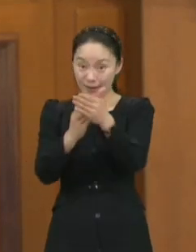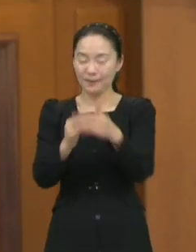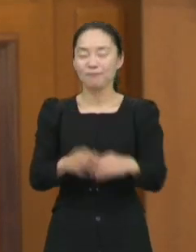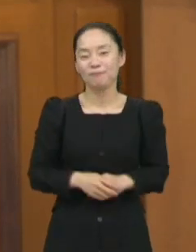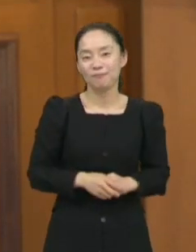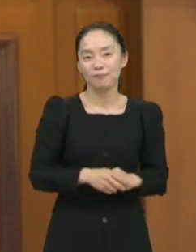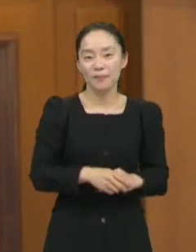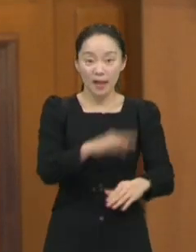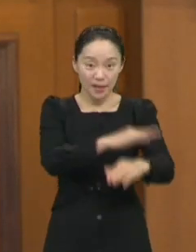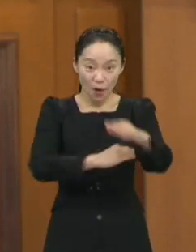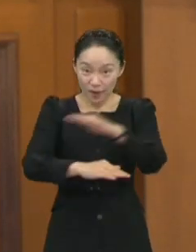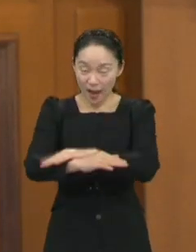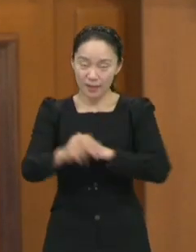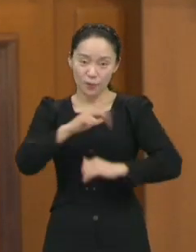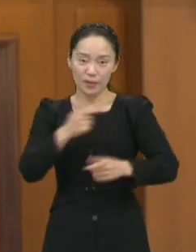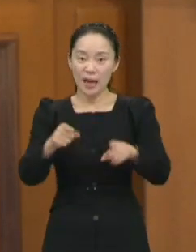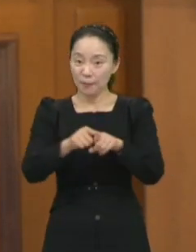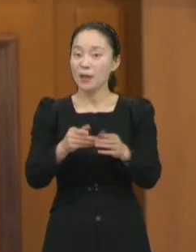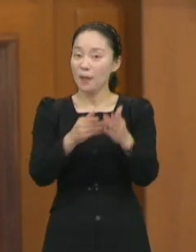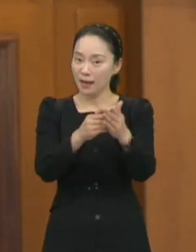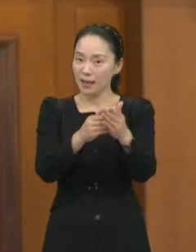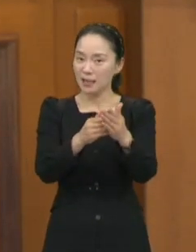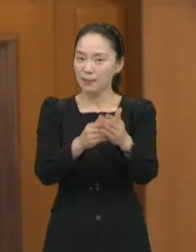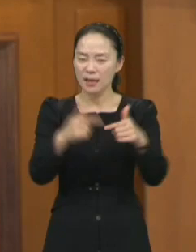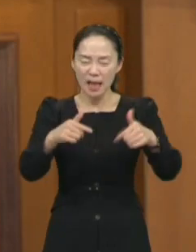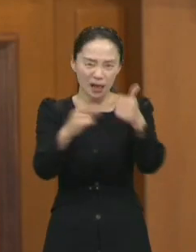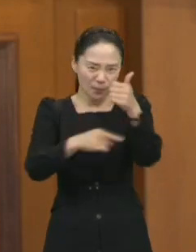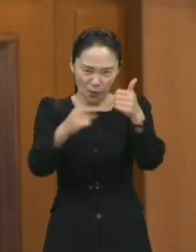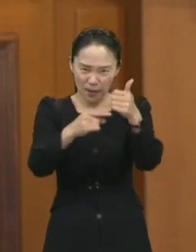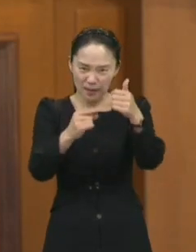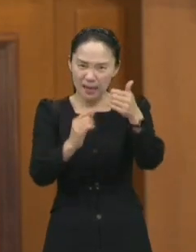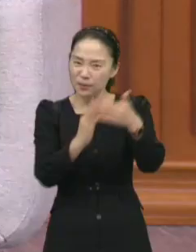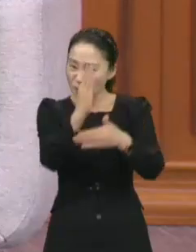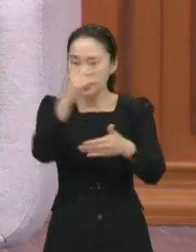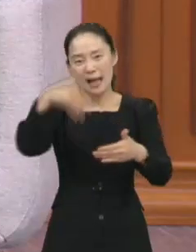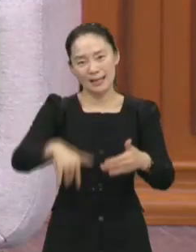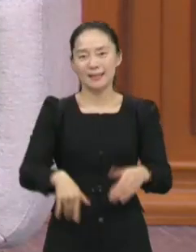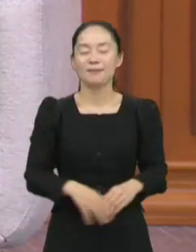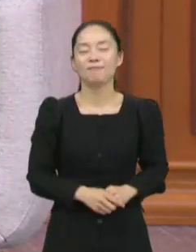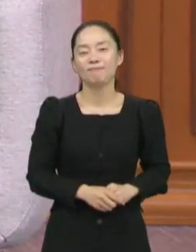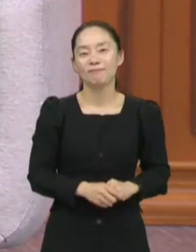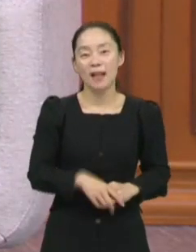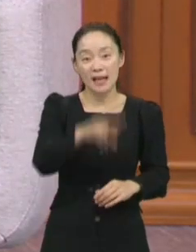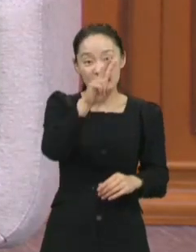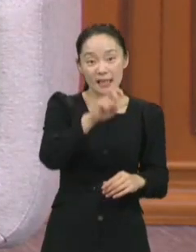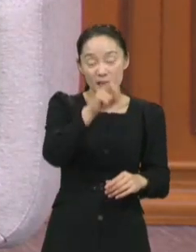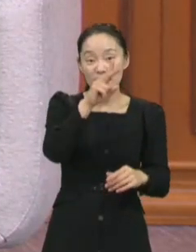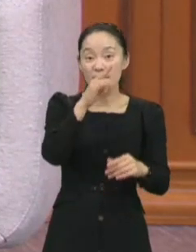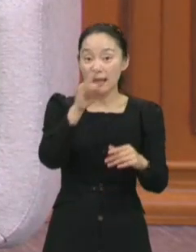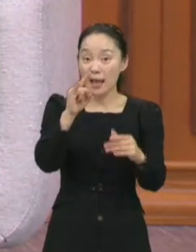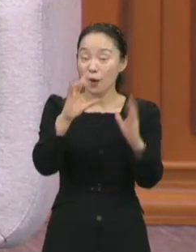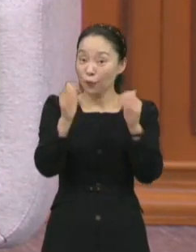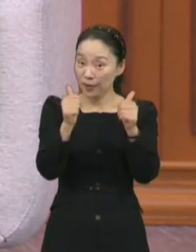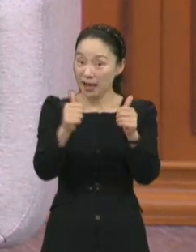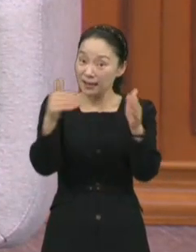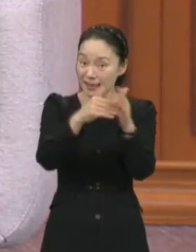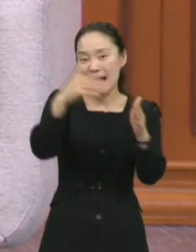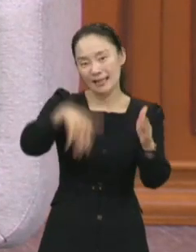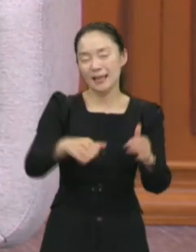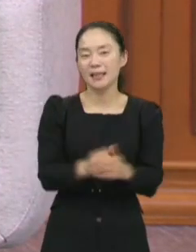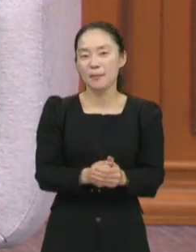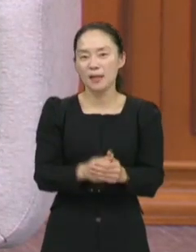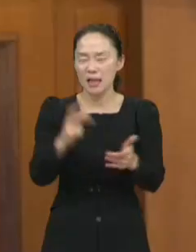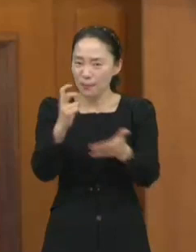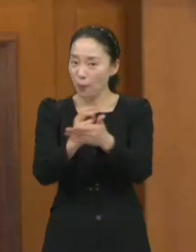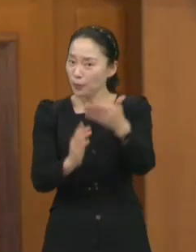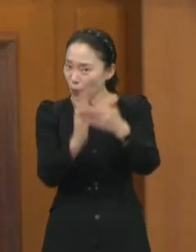여야 의원들이 함께 발휘했지만 상임의 단계를 지금 넘지 못하고 있는데 아직 21대 국회가 끝나지 않았기 때문에이 법안